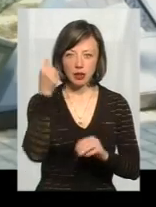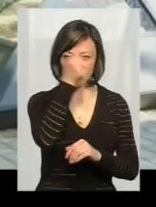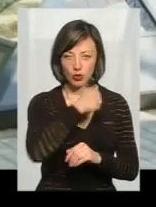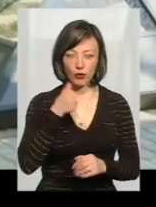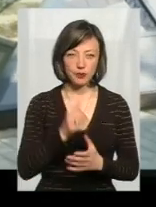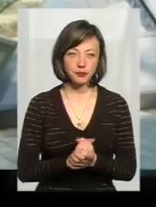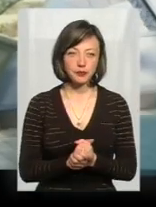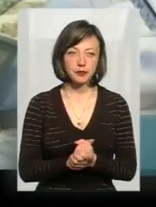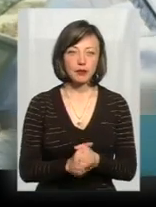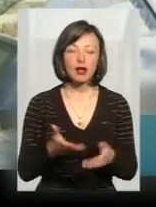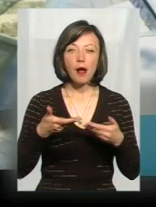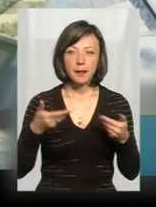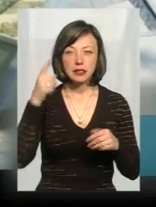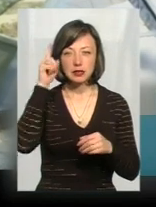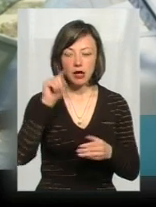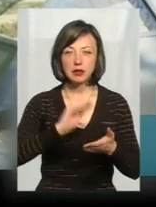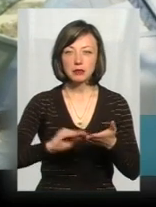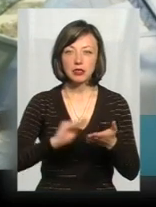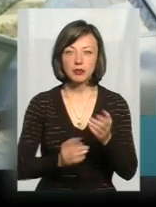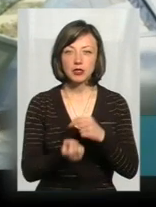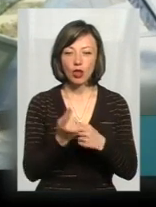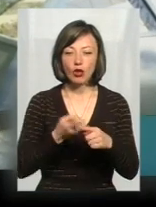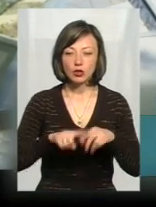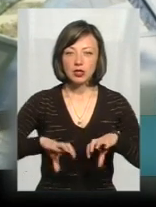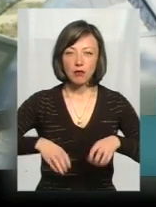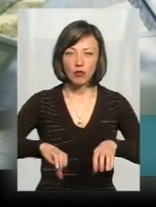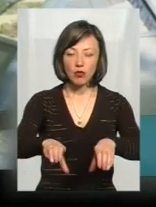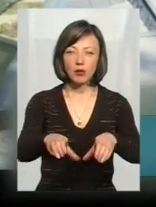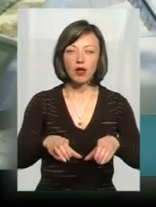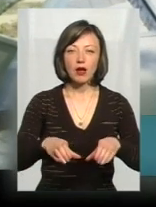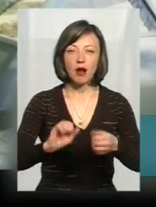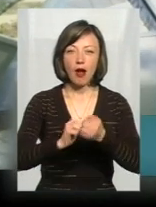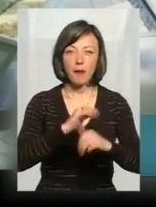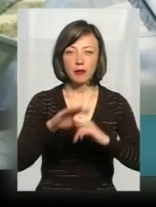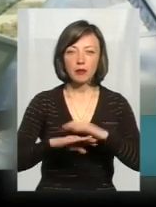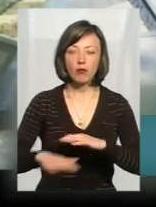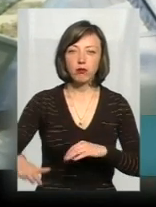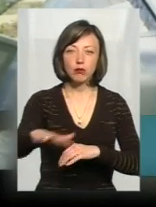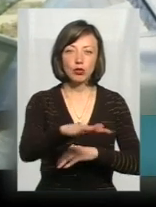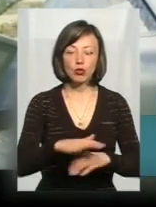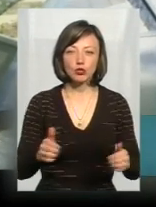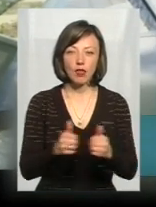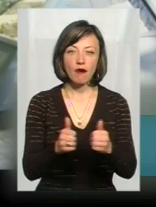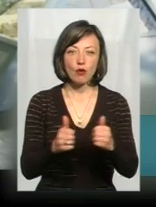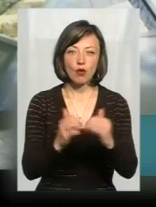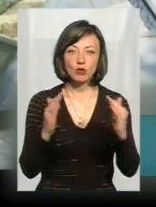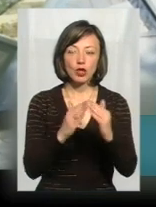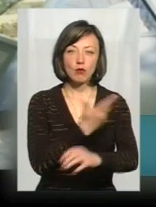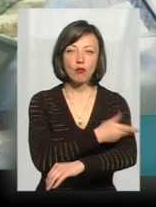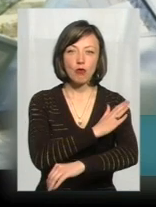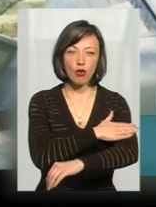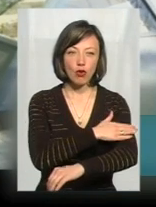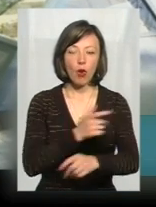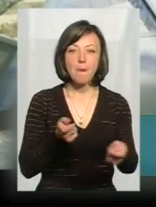Ми знаємо з писемних джерел, що забруковано, покрито кам'яною плиткою площу навколо будинку польського